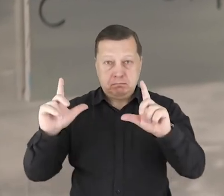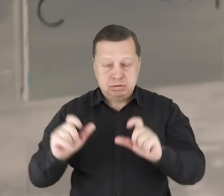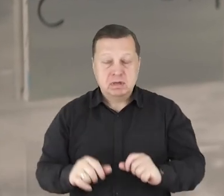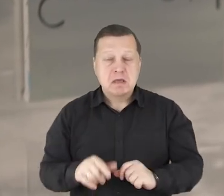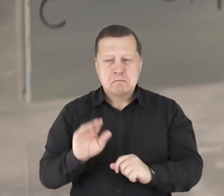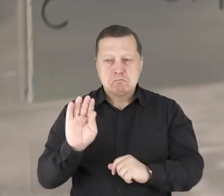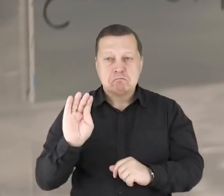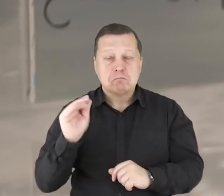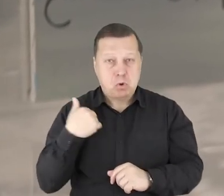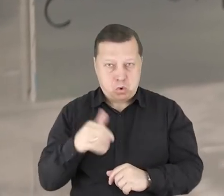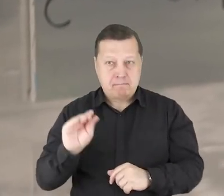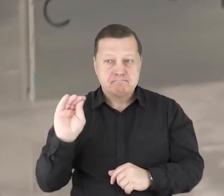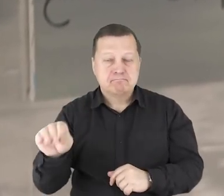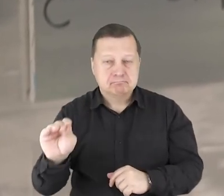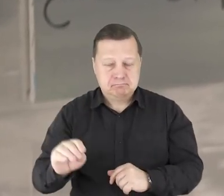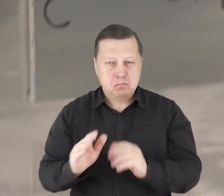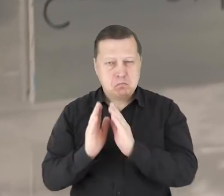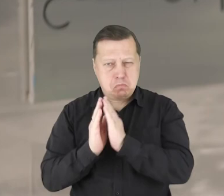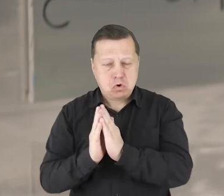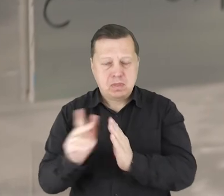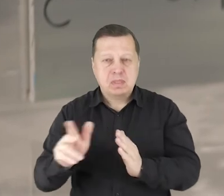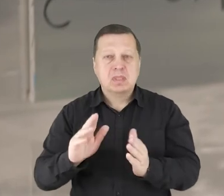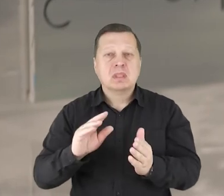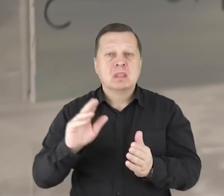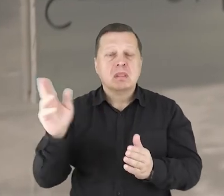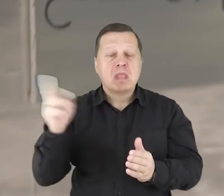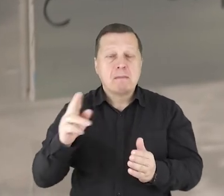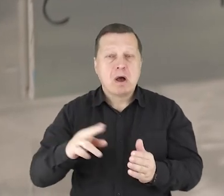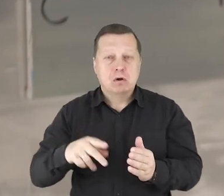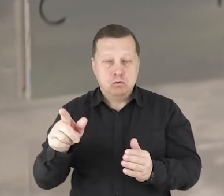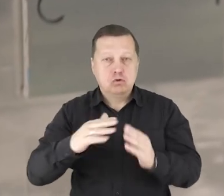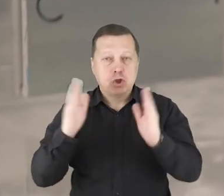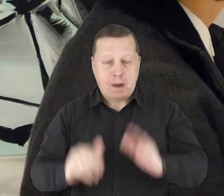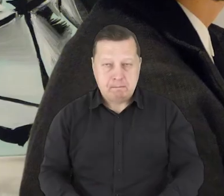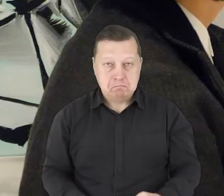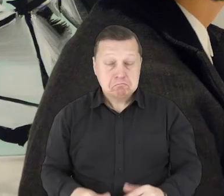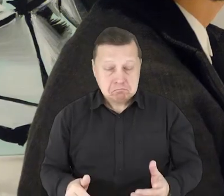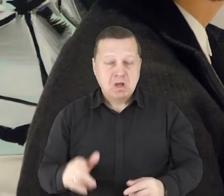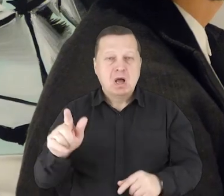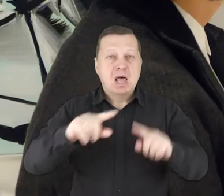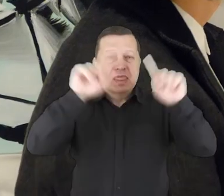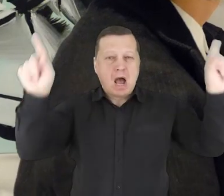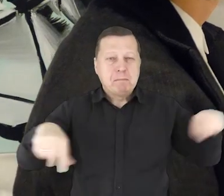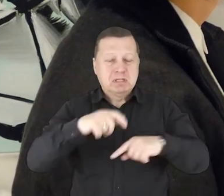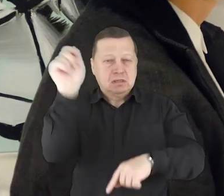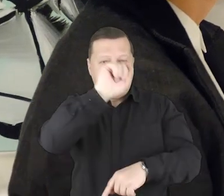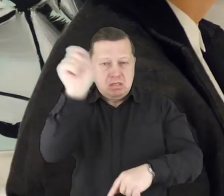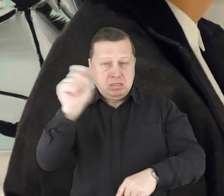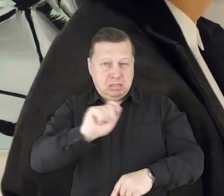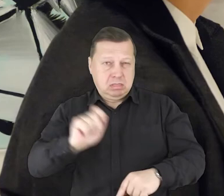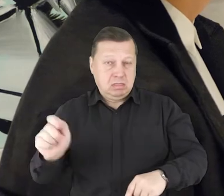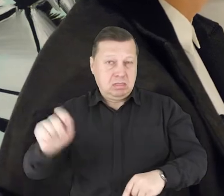dziewczynka poproszona na malowanie domu namalowała na tablicy takie bardzo